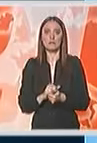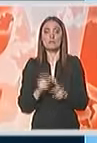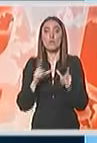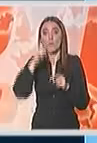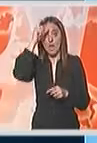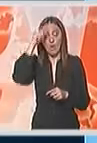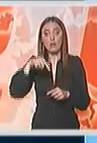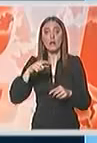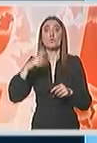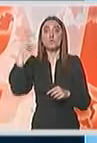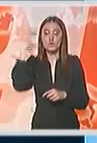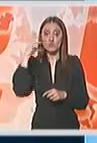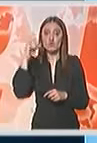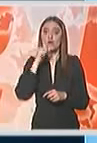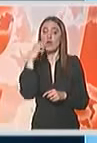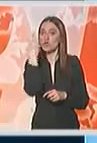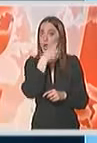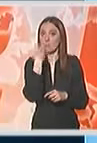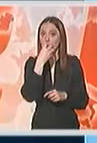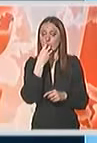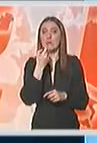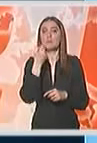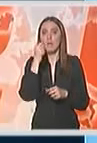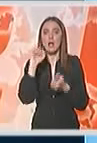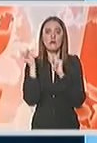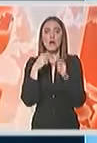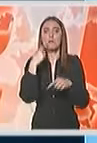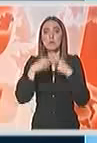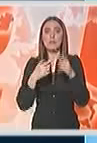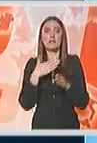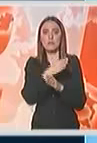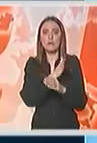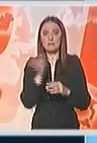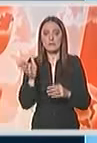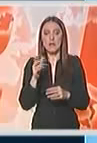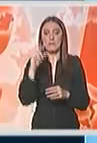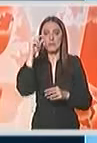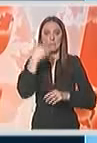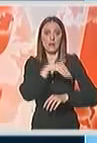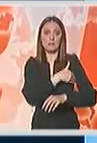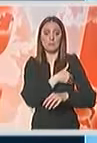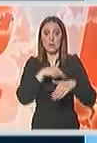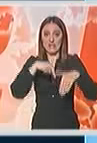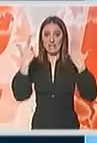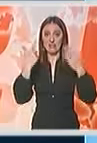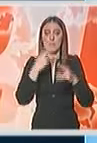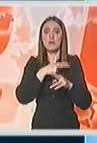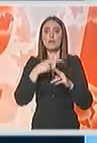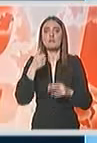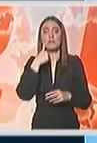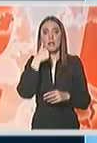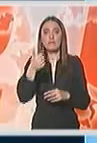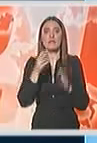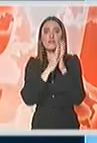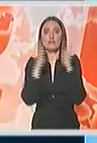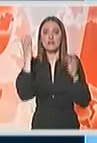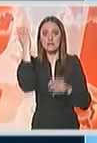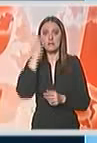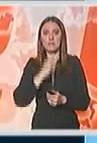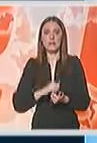U Beogradu pretežno sunčano i toplije uz slab vetar promenljivog pravca. Minimalna temperatura 7, a maksimalna